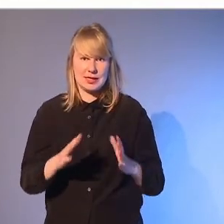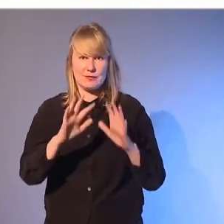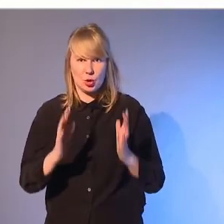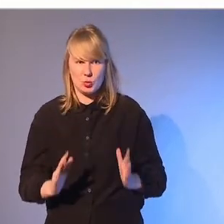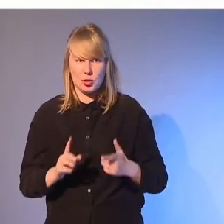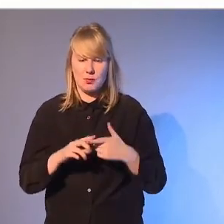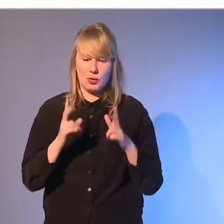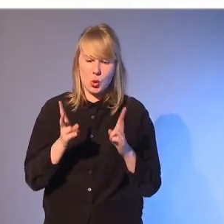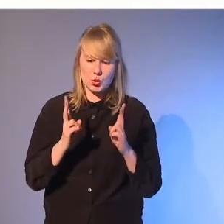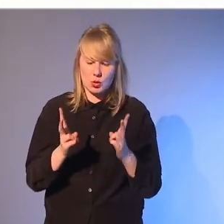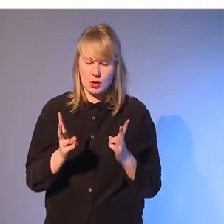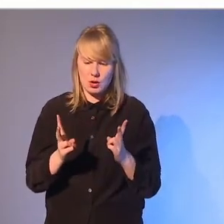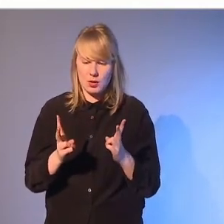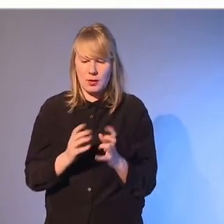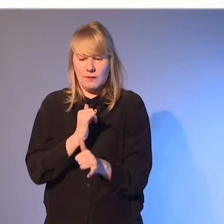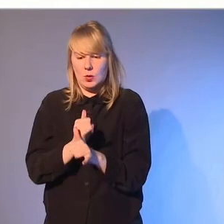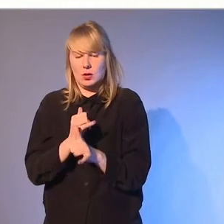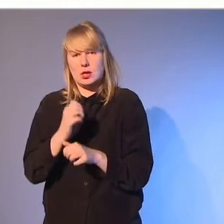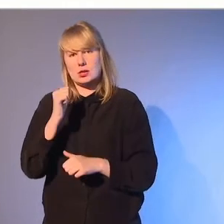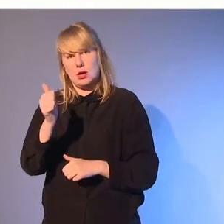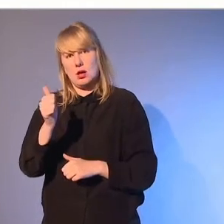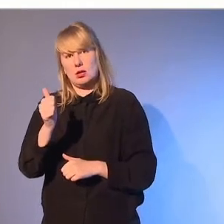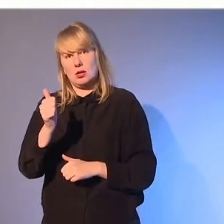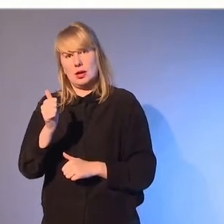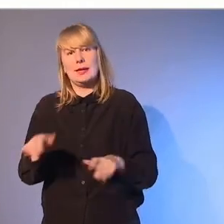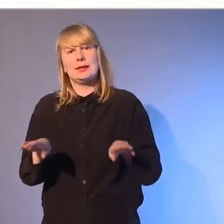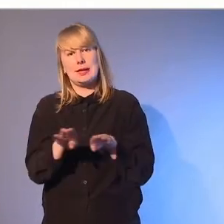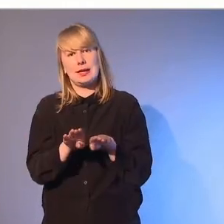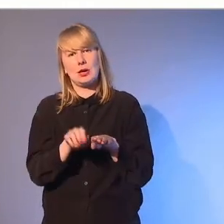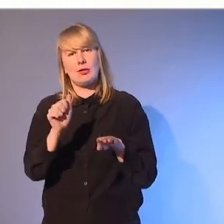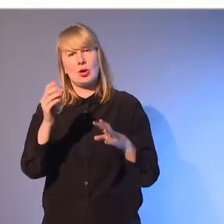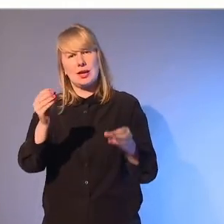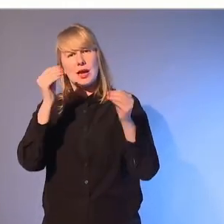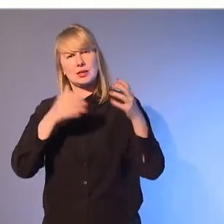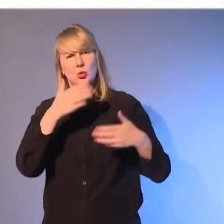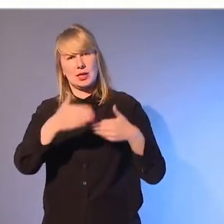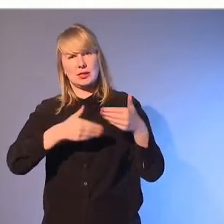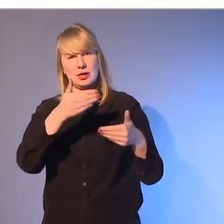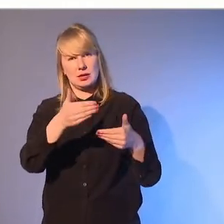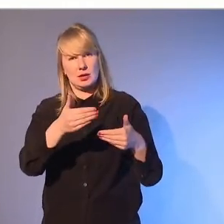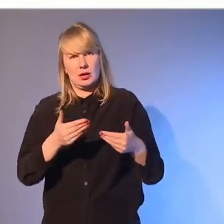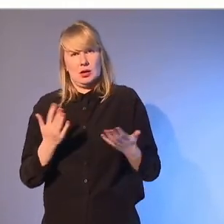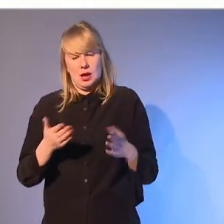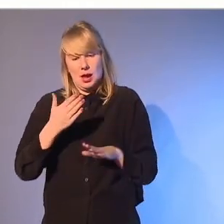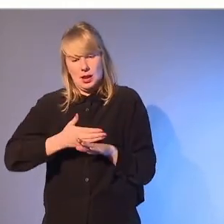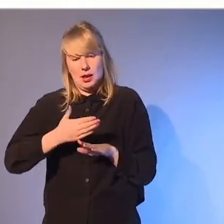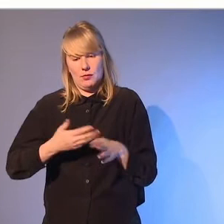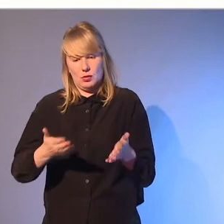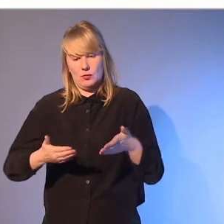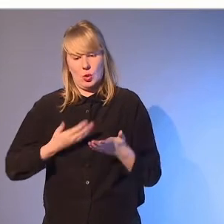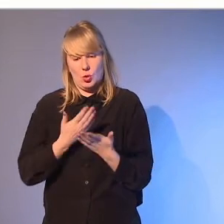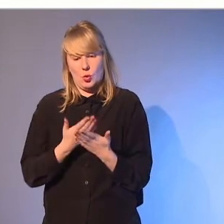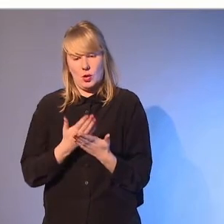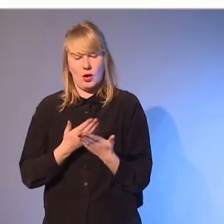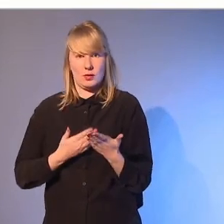store spørsmålet er, hvordan skal man legge til rette for læringsprosesser hvor elevene får oppgaver,